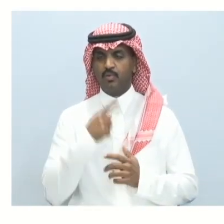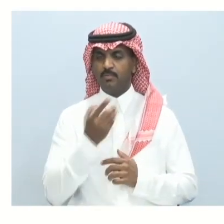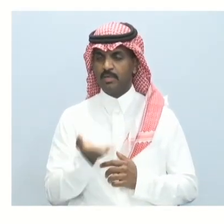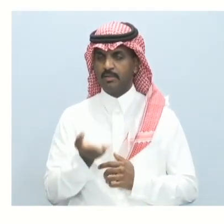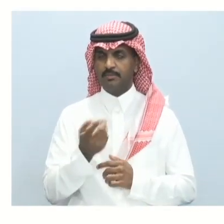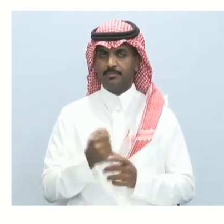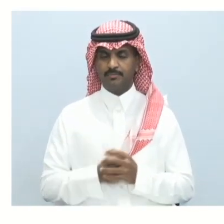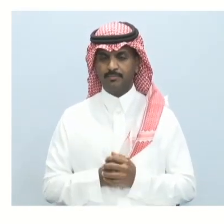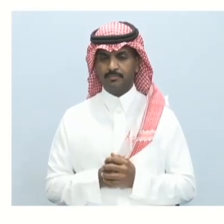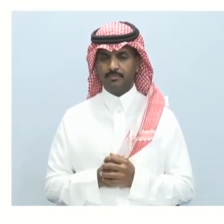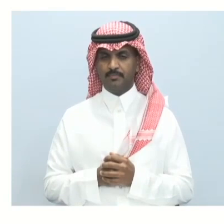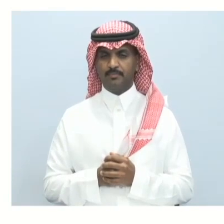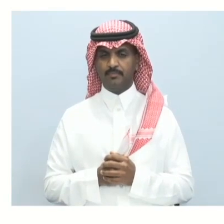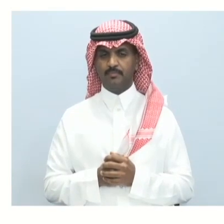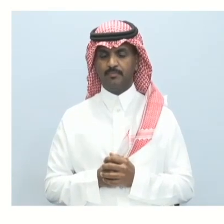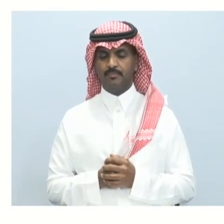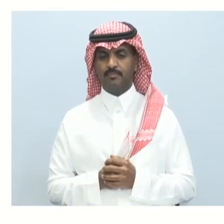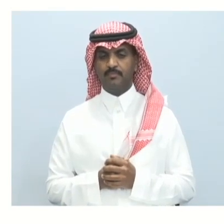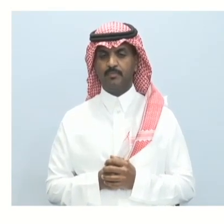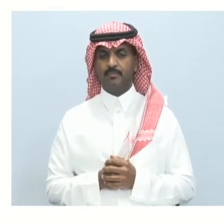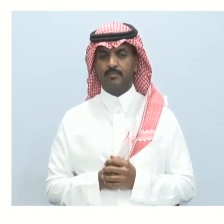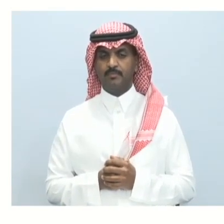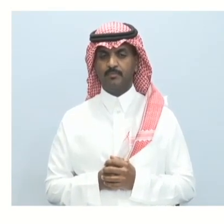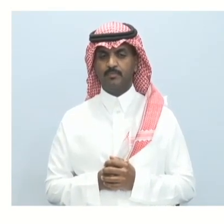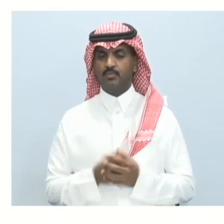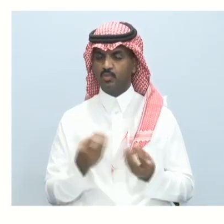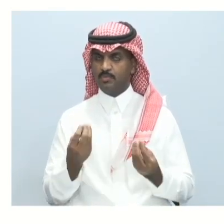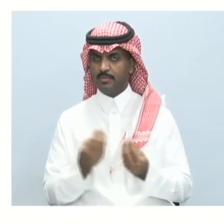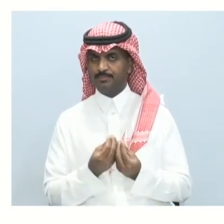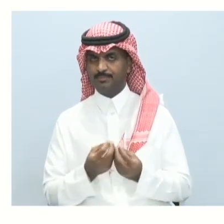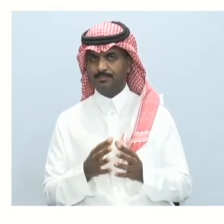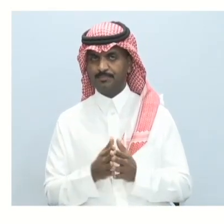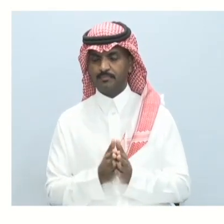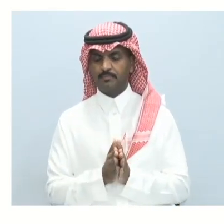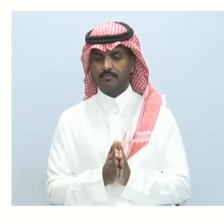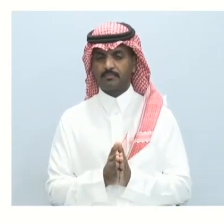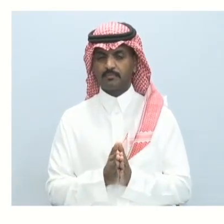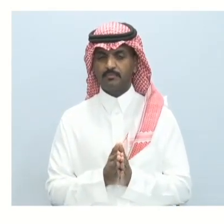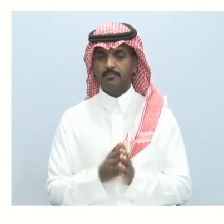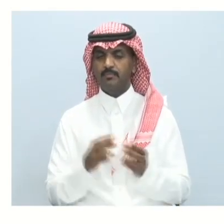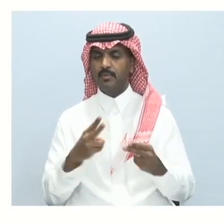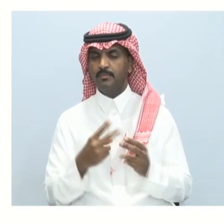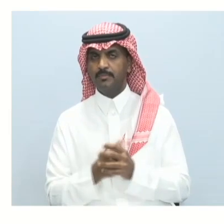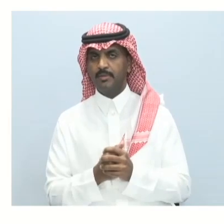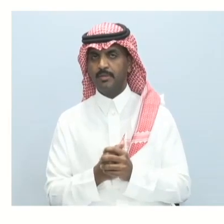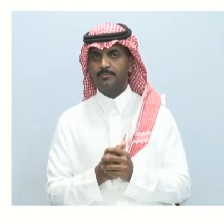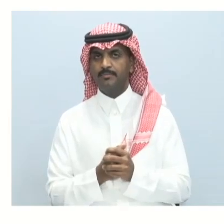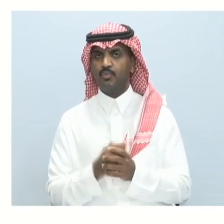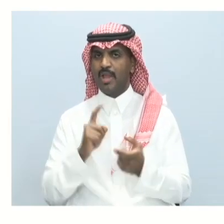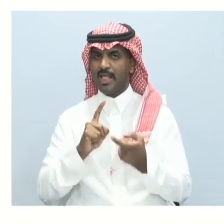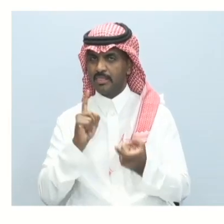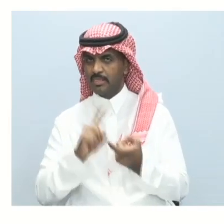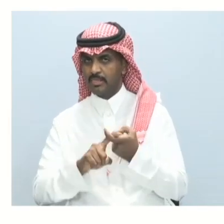اوجه الشبه واوجه الاختلاف فكونوا معي في الوقوف على هذه الاوجه نبدا هنا الطلاق